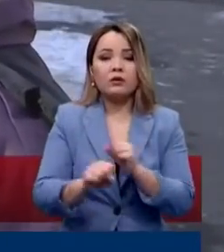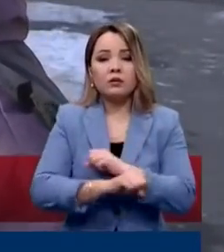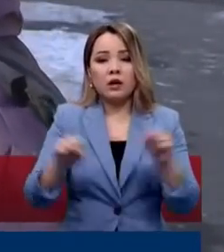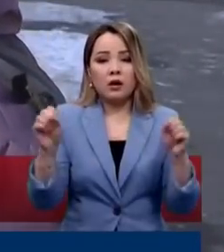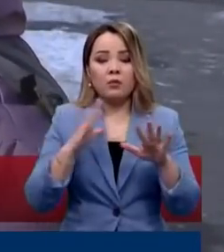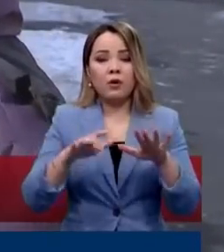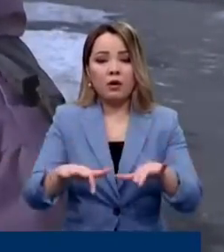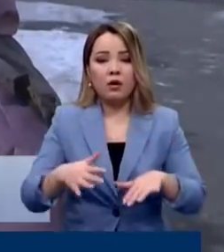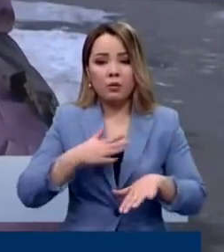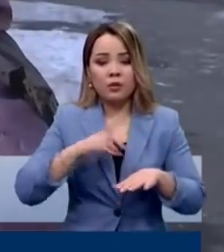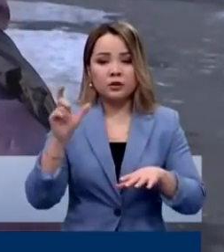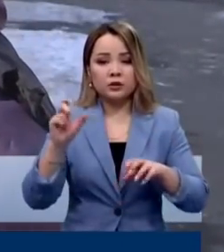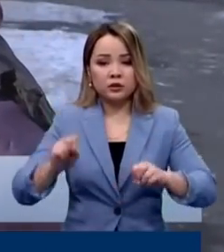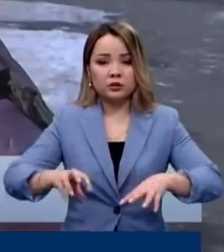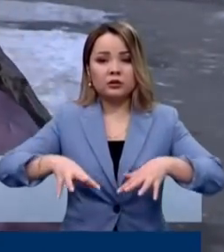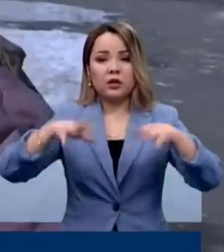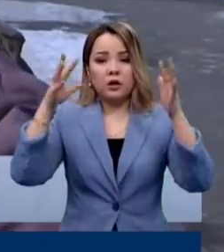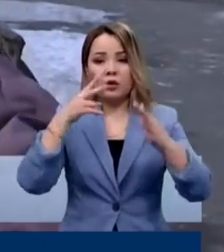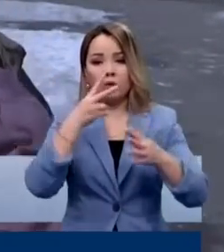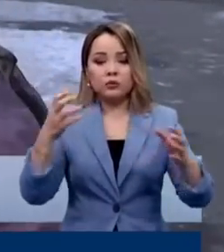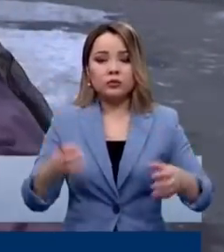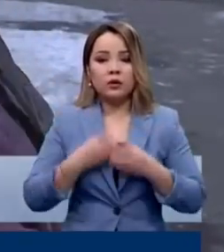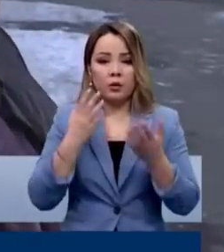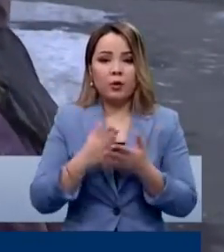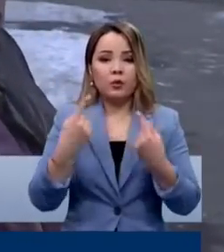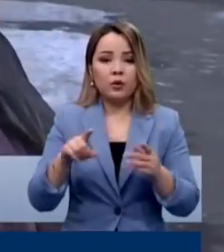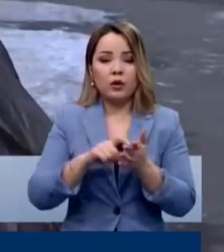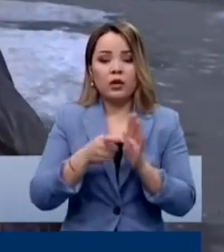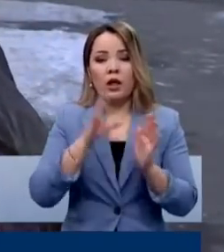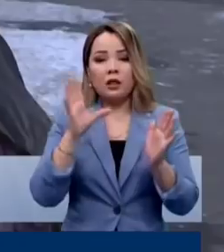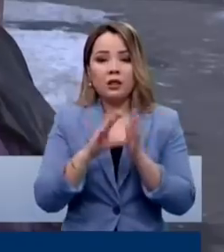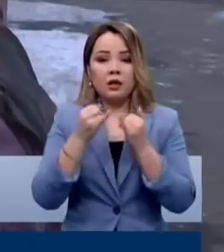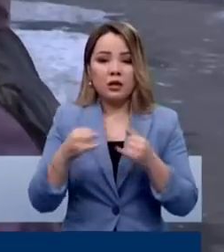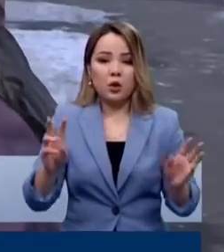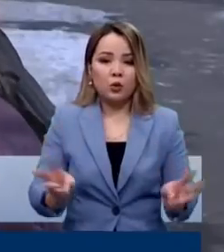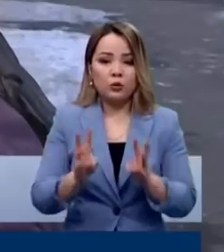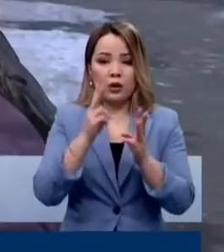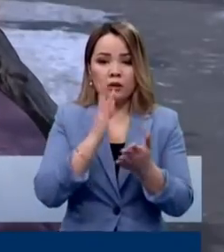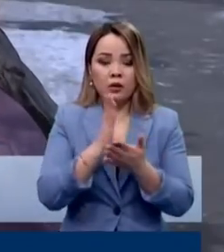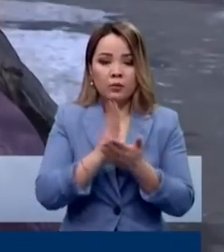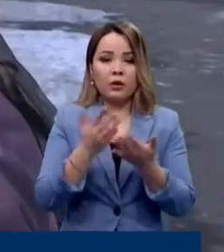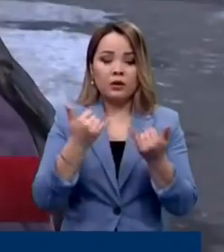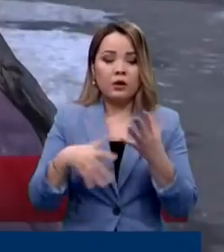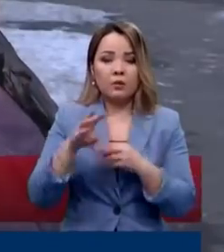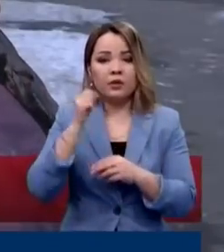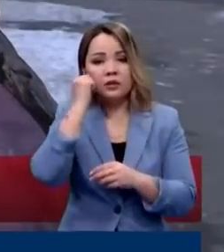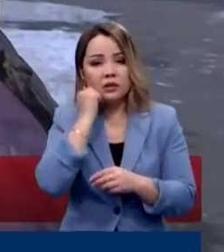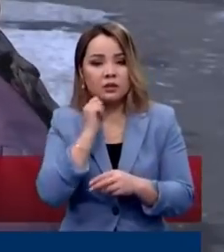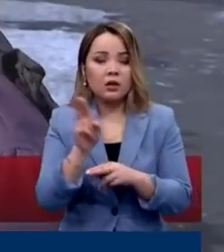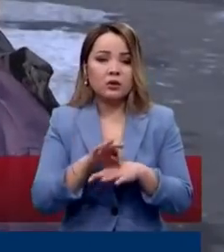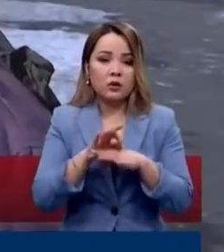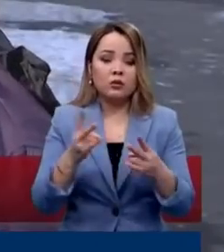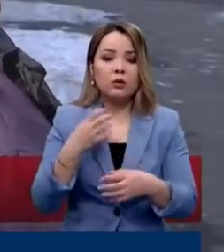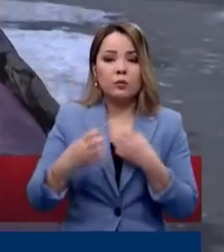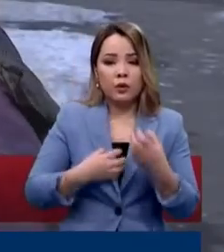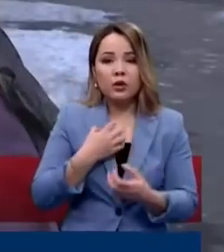взорвался синим. Менің компьютерім жанып кетті көзімше. Соның кесірінен басқа пәтердің электр сымдарын өртеп жіберді. Бұл жерде барлығы ескірген.